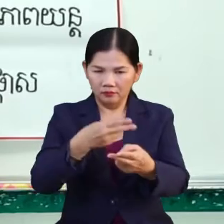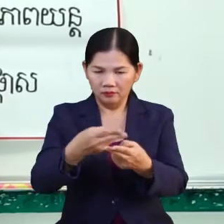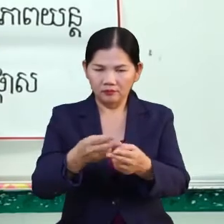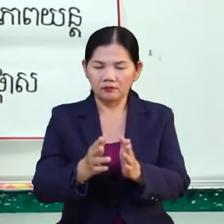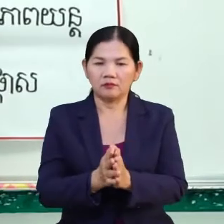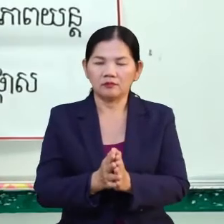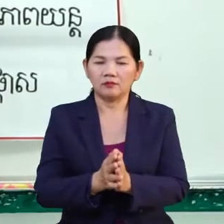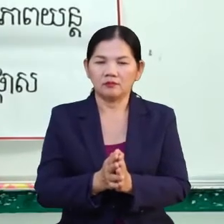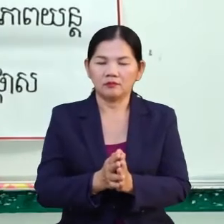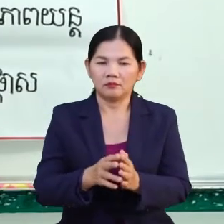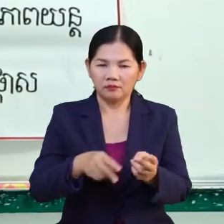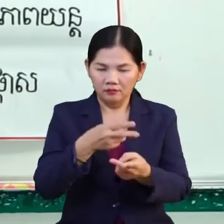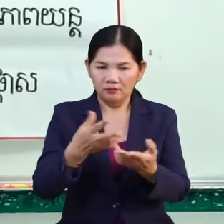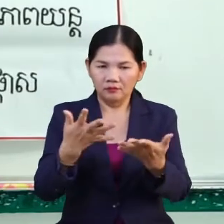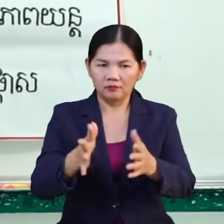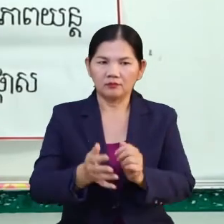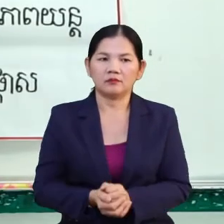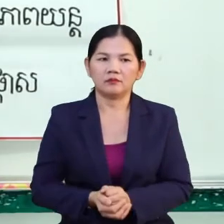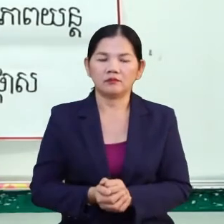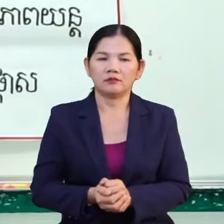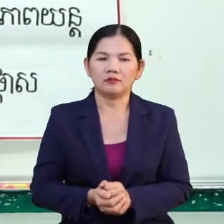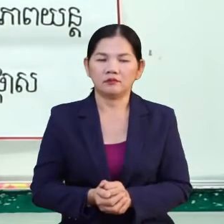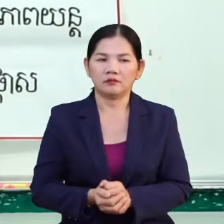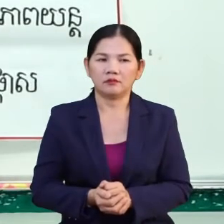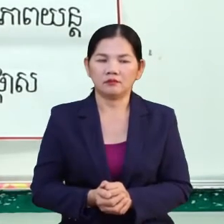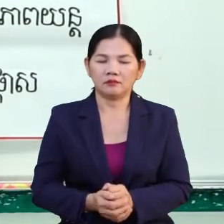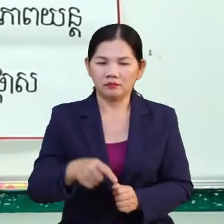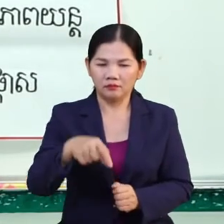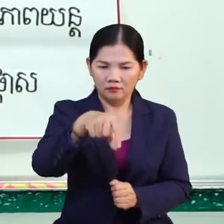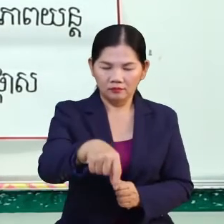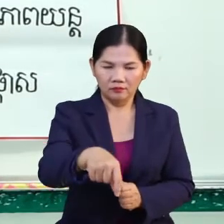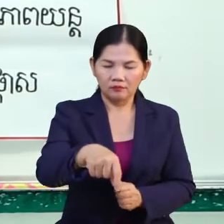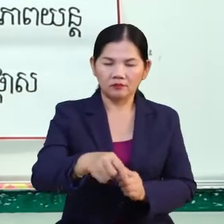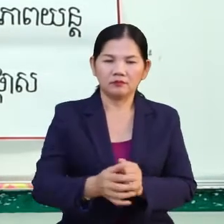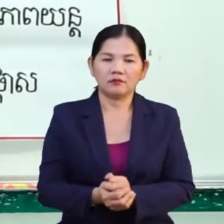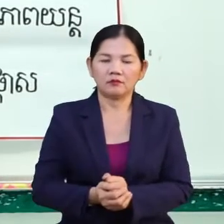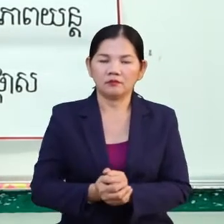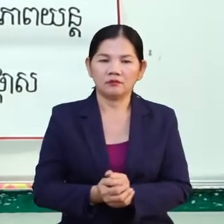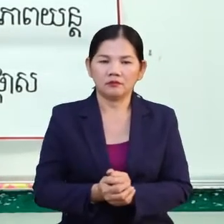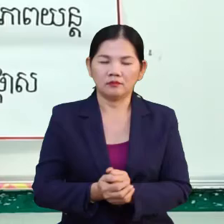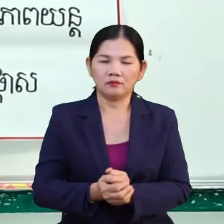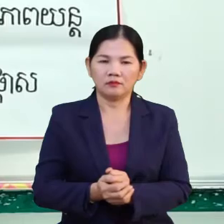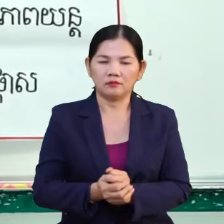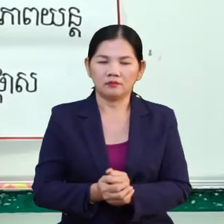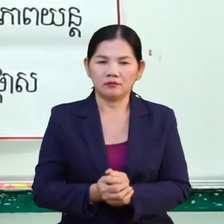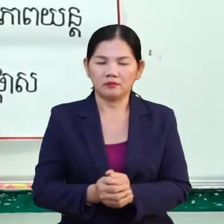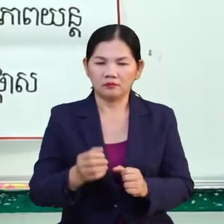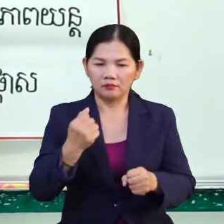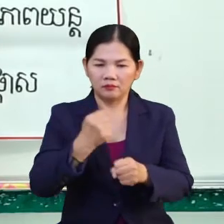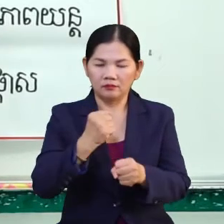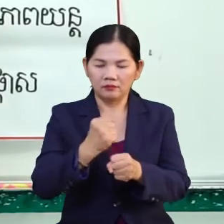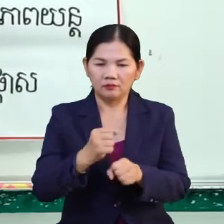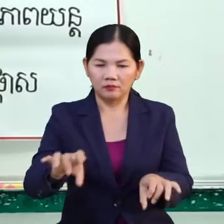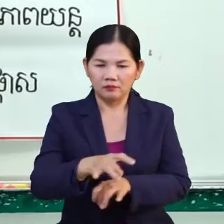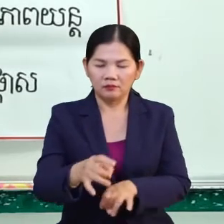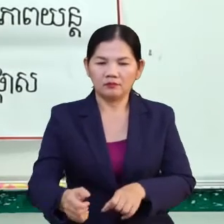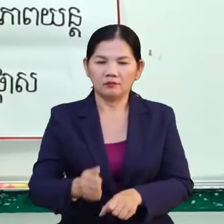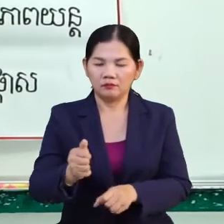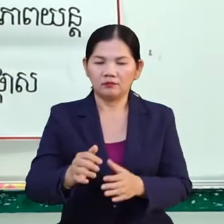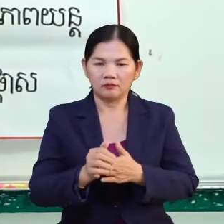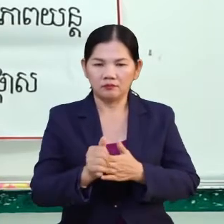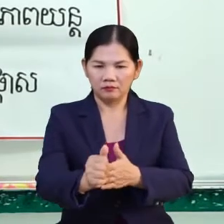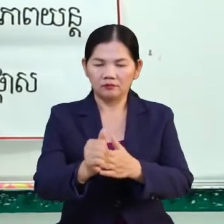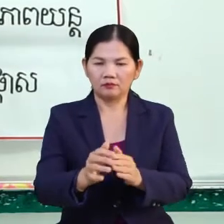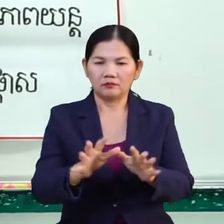ងសំណួរខាងក្រោមចាទីកគឺស្រថាតើការធ្វើអំពើល្អអាចឲ្យយើ